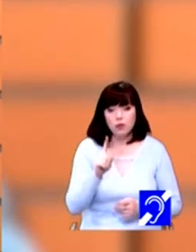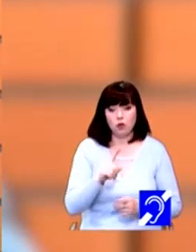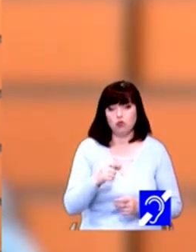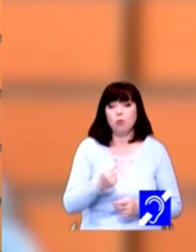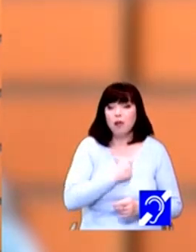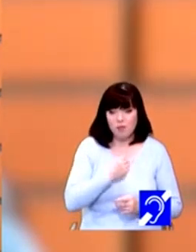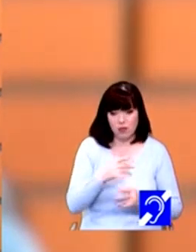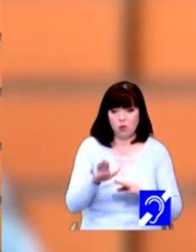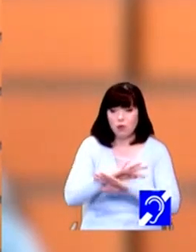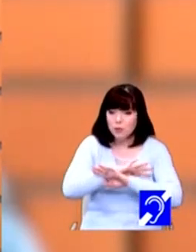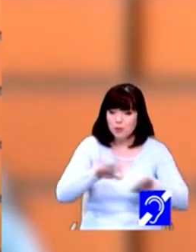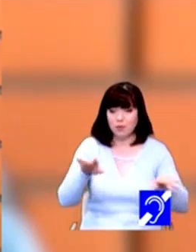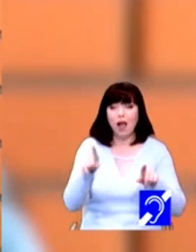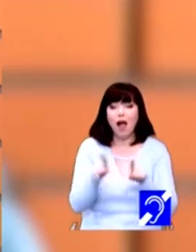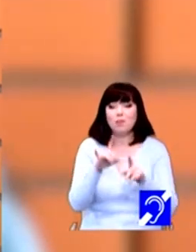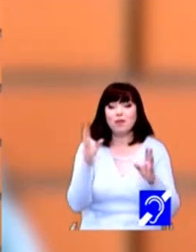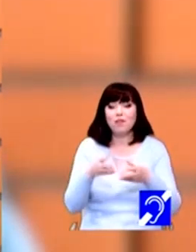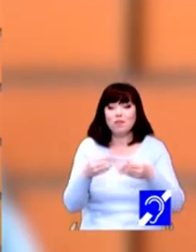був розвіяним вітром весни.